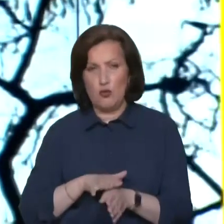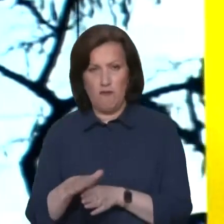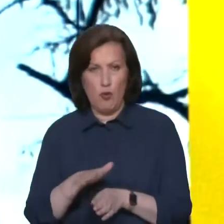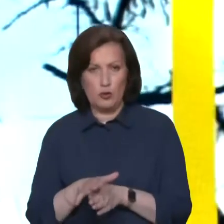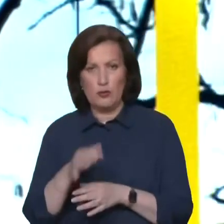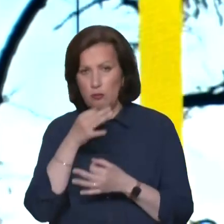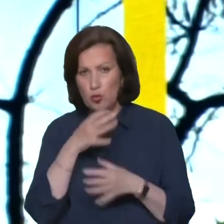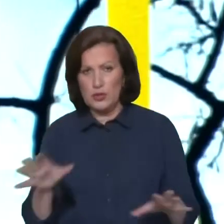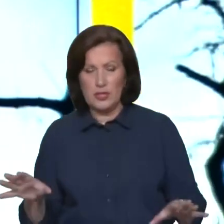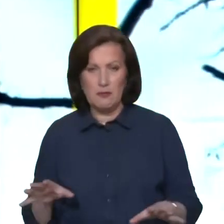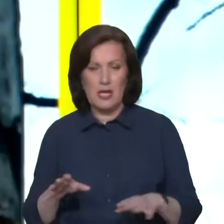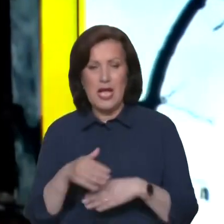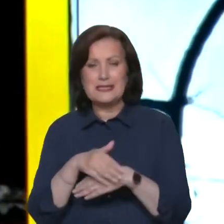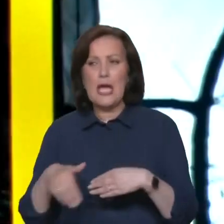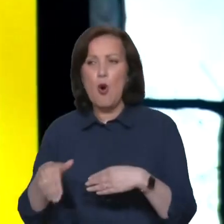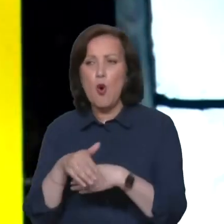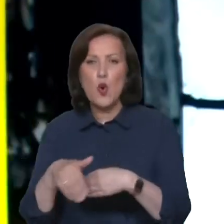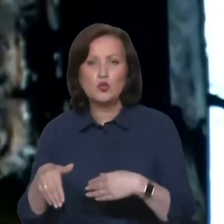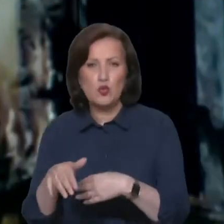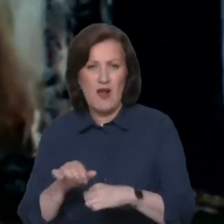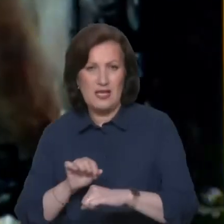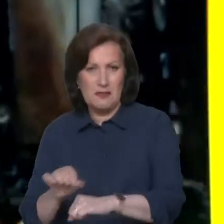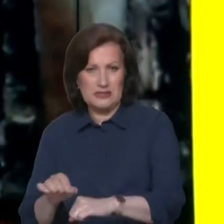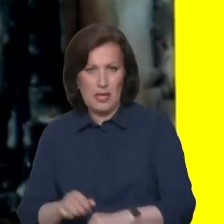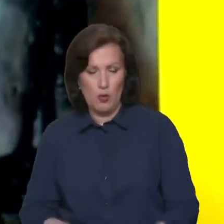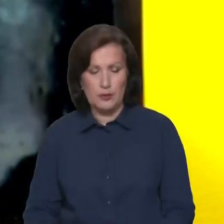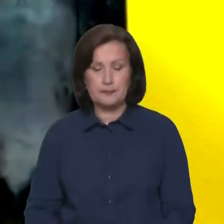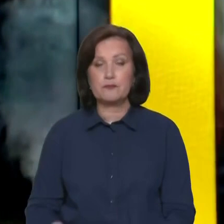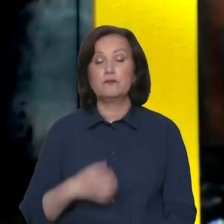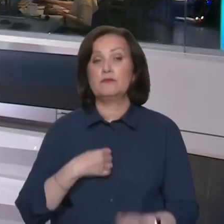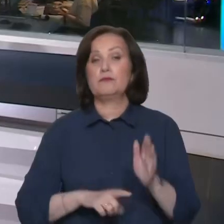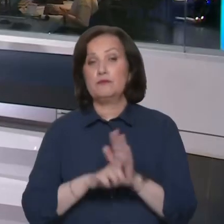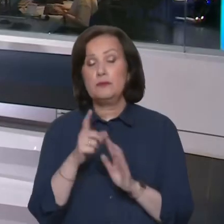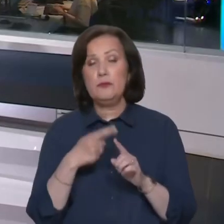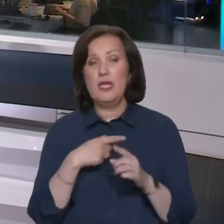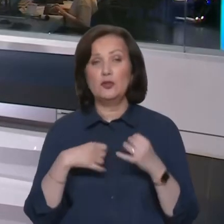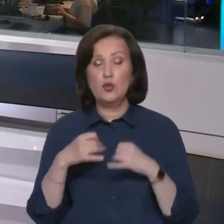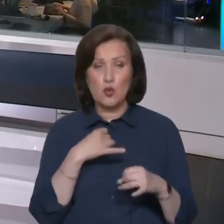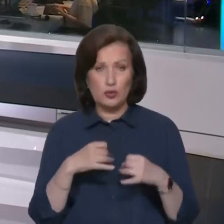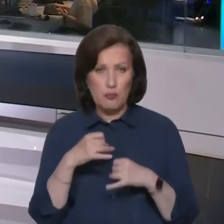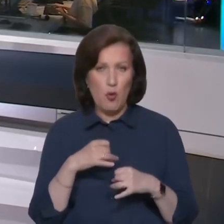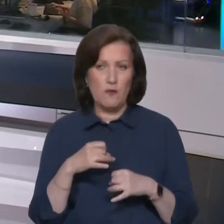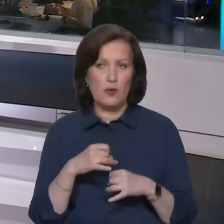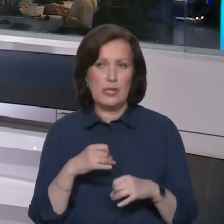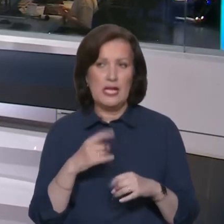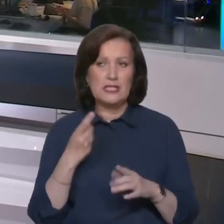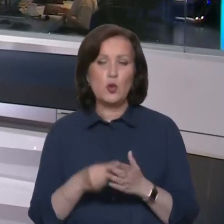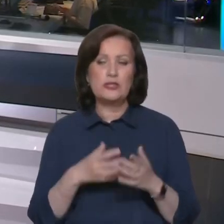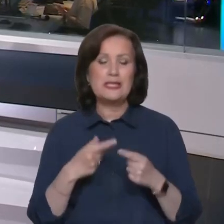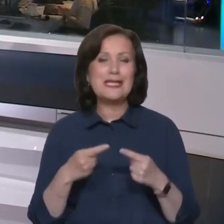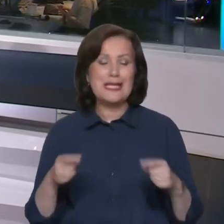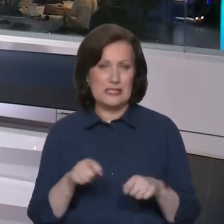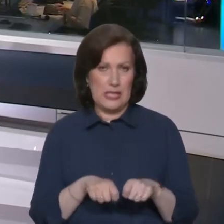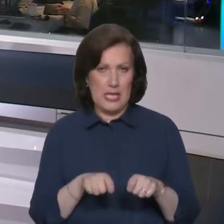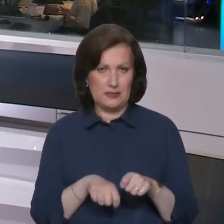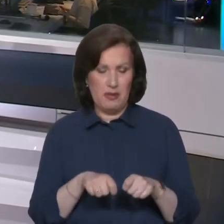впоратися будь-яким загороджувальним загоном. От ми починали нашу розмову з оцінки різних